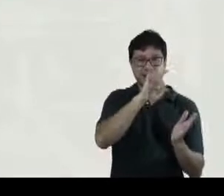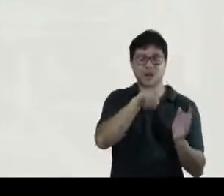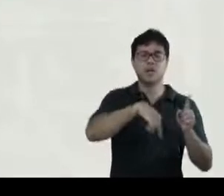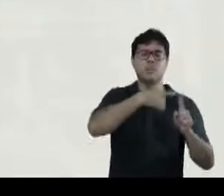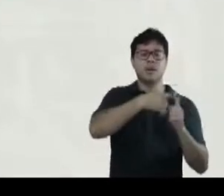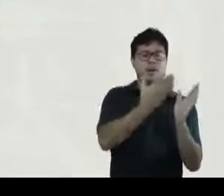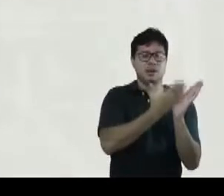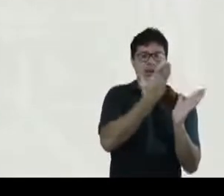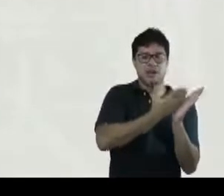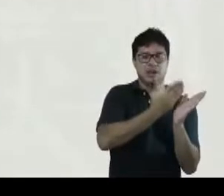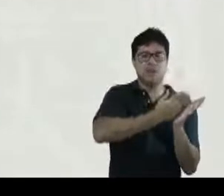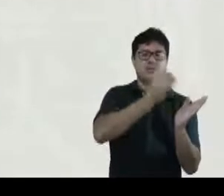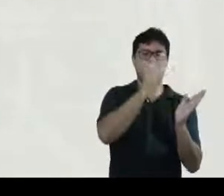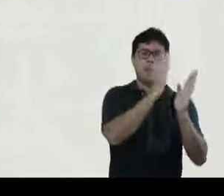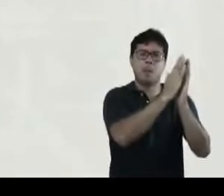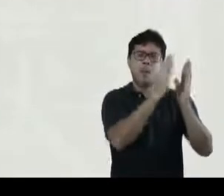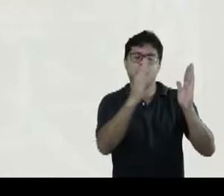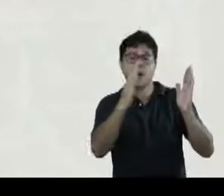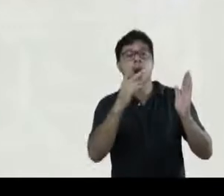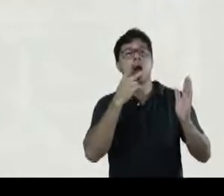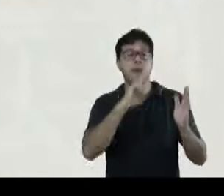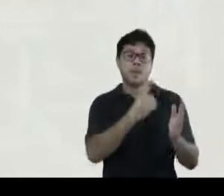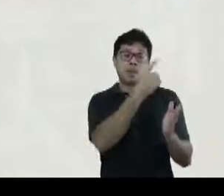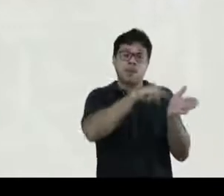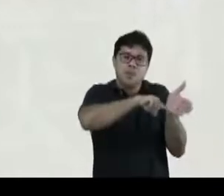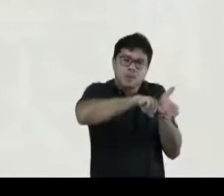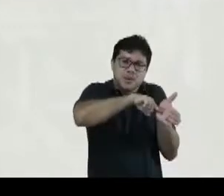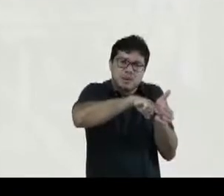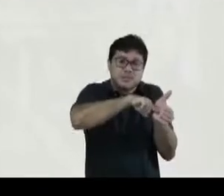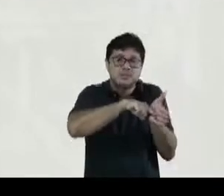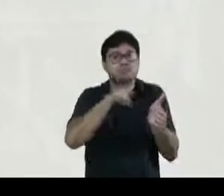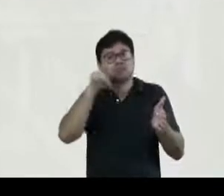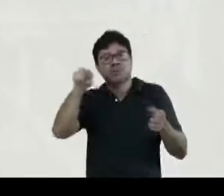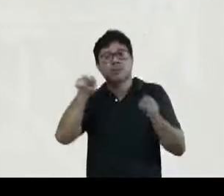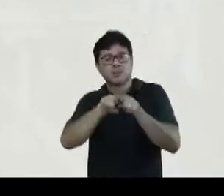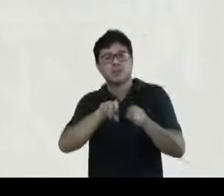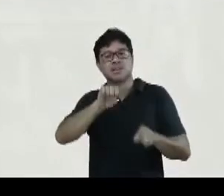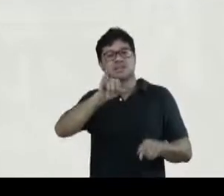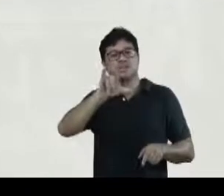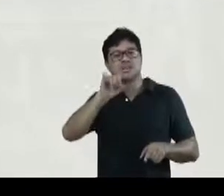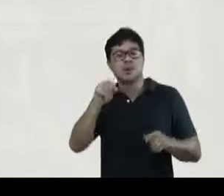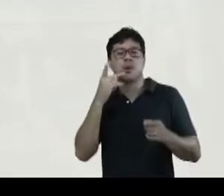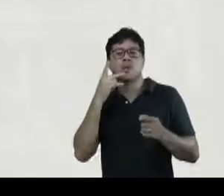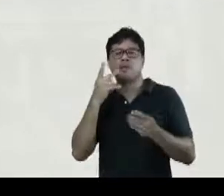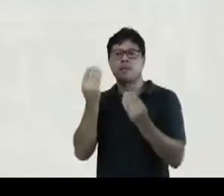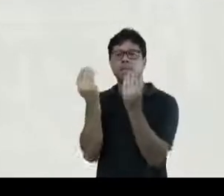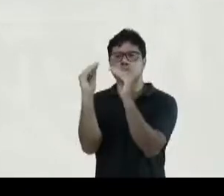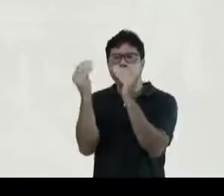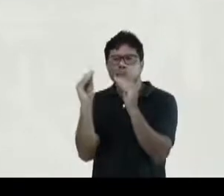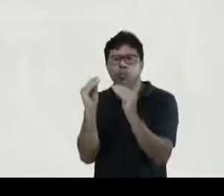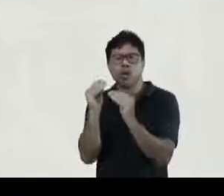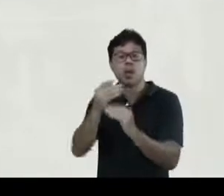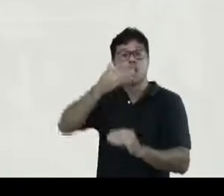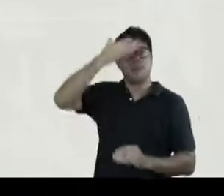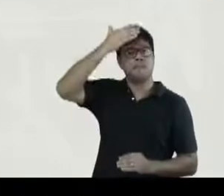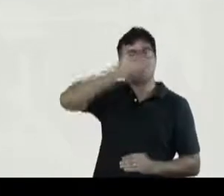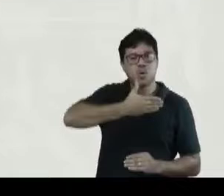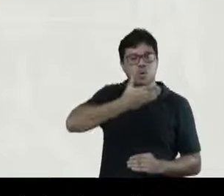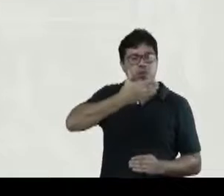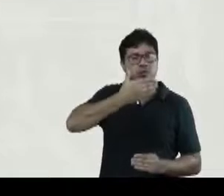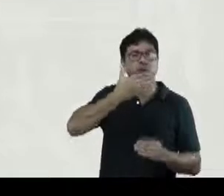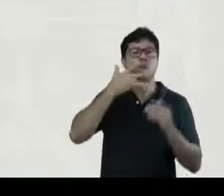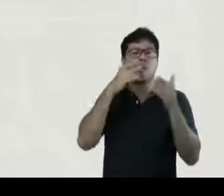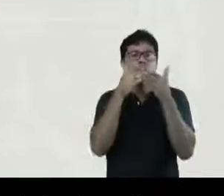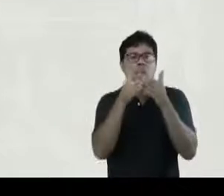Forschungsprimärdaten. Die Silos der großen Nachweisinstrumente öffnen sich durch Linked Open Data, die